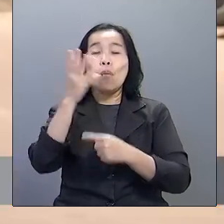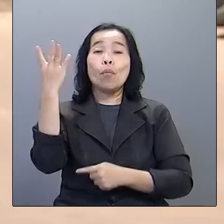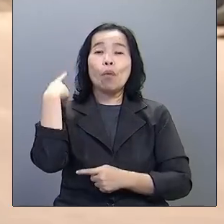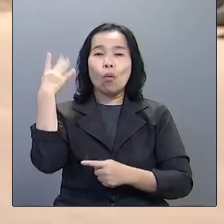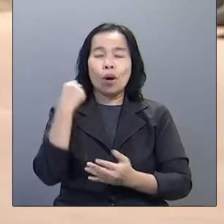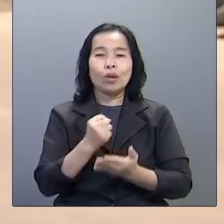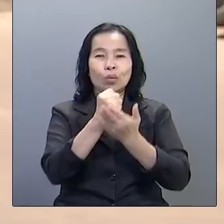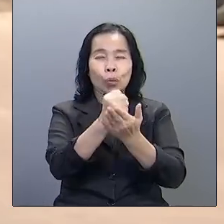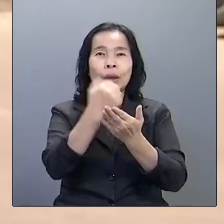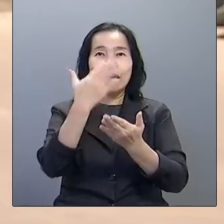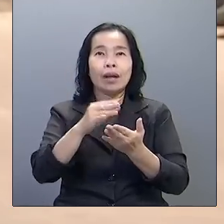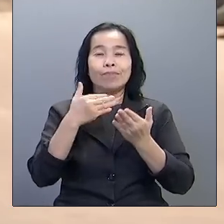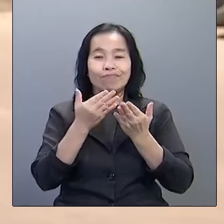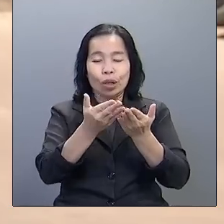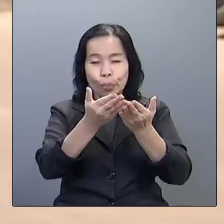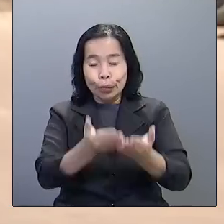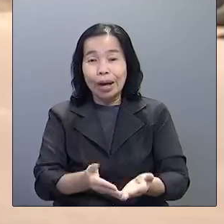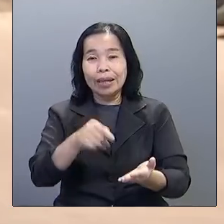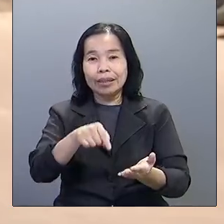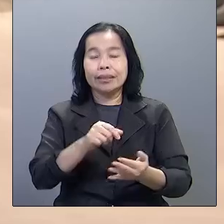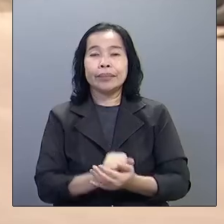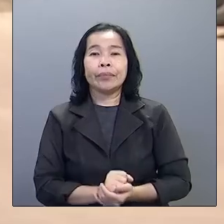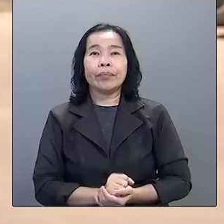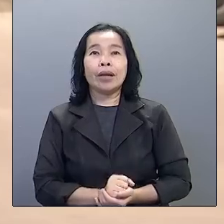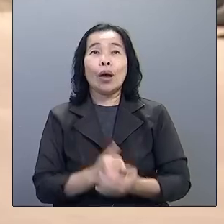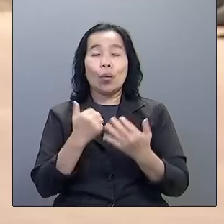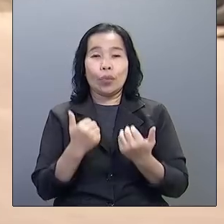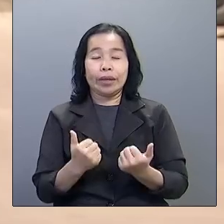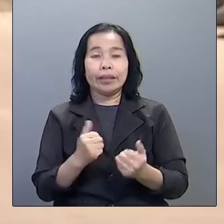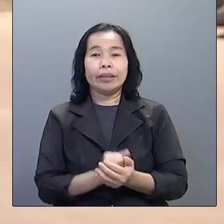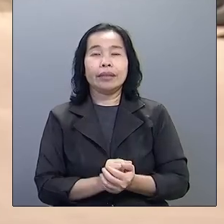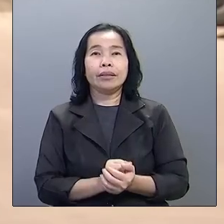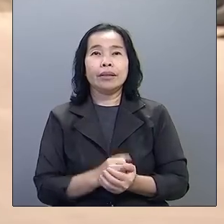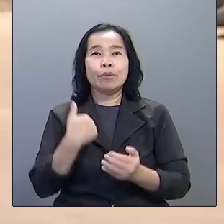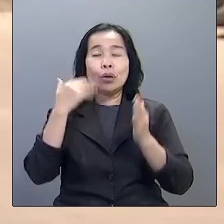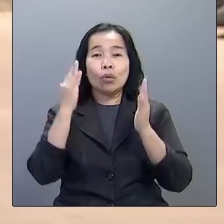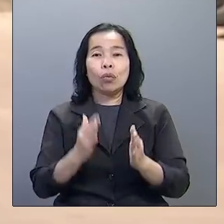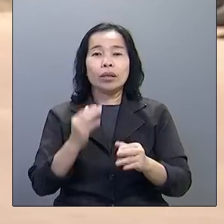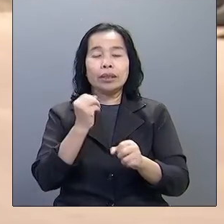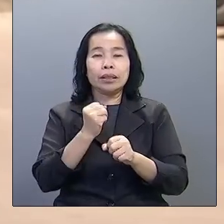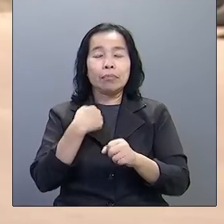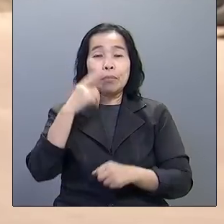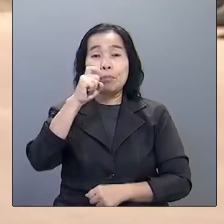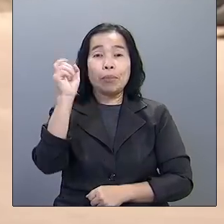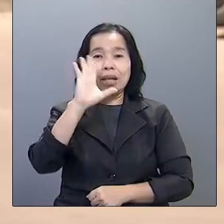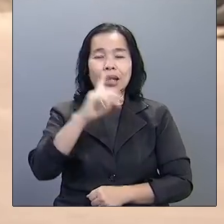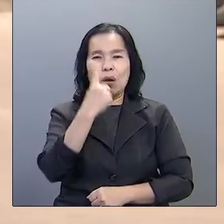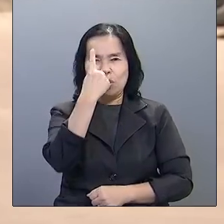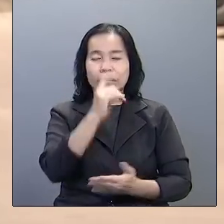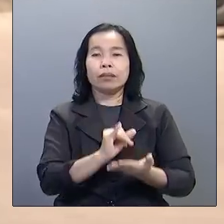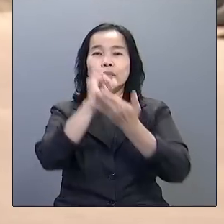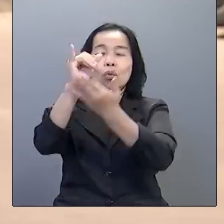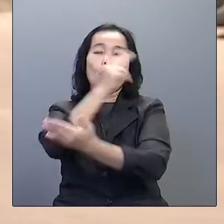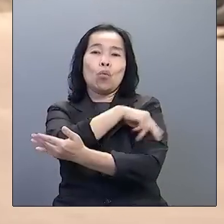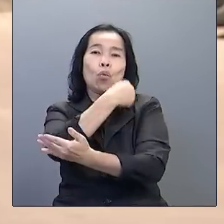ค้างอยู่ที่เรือหลวงภูมิพลอดุลยเดชครับนอกจากนี้วันนี้นะครับเจ้าหน้าที่ยังลำเลียงผู้รอดชีวิตอีก1คนส่งโรงพยาบาลบางสะพ